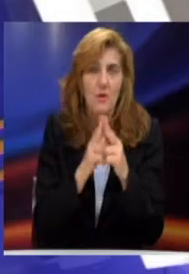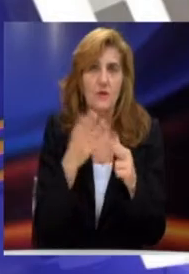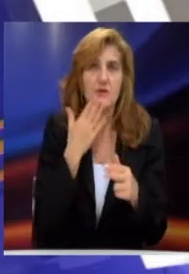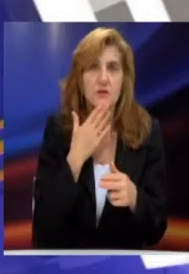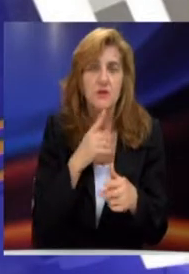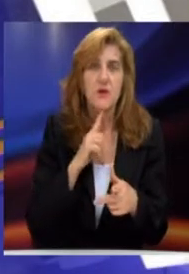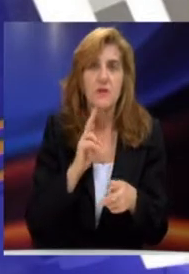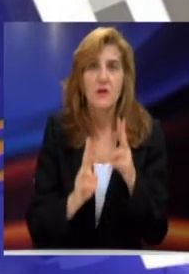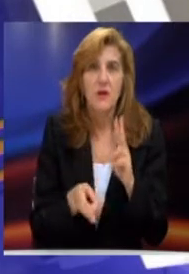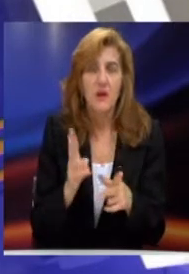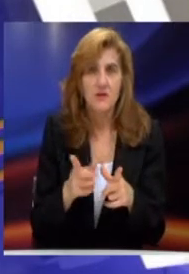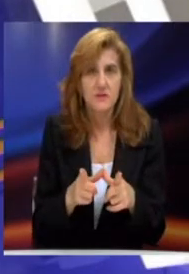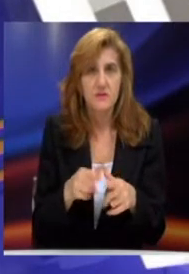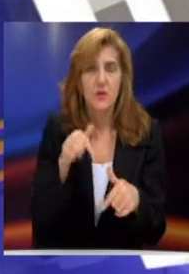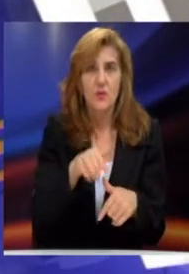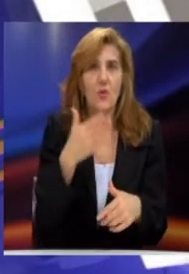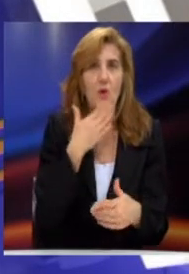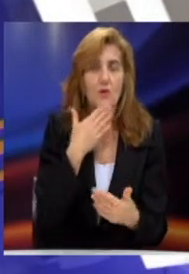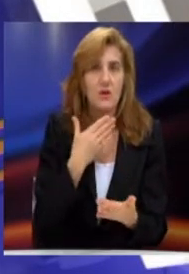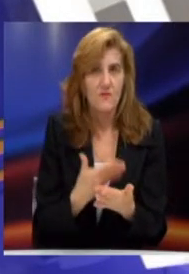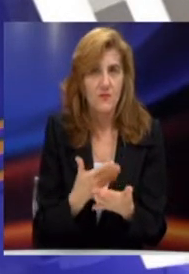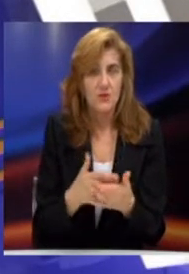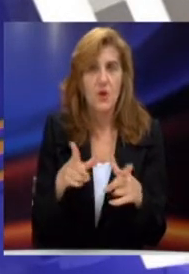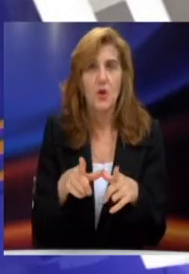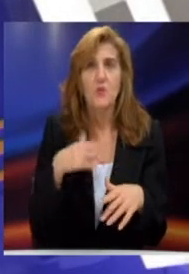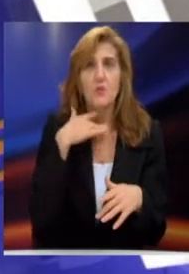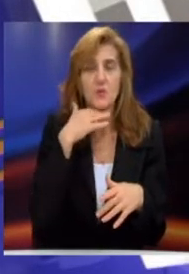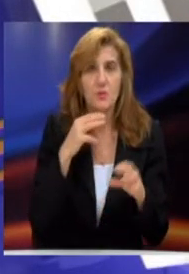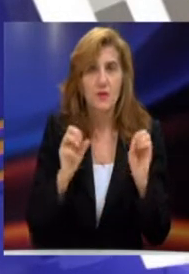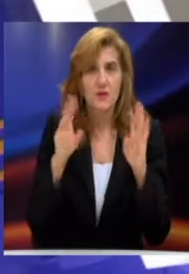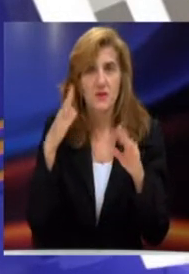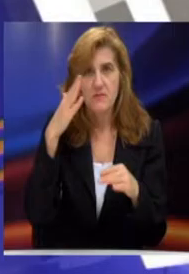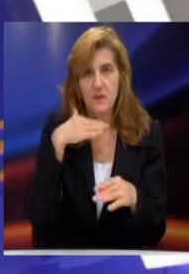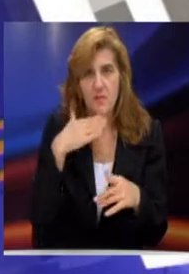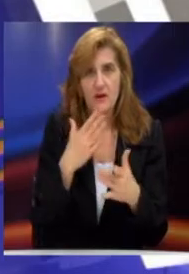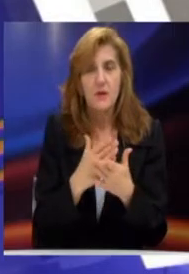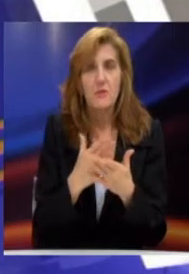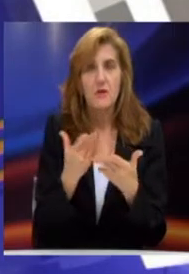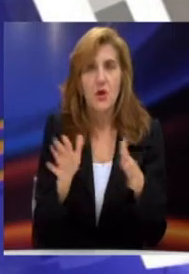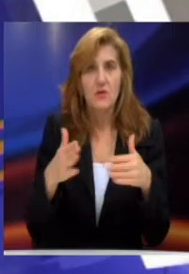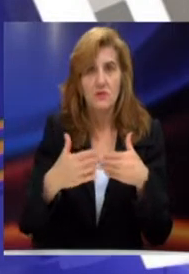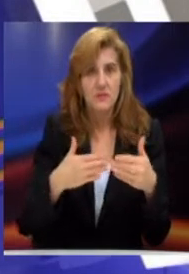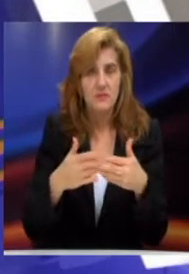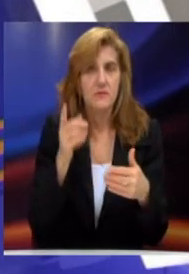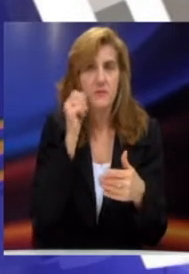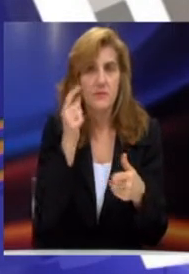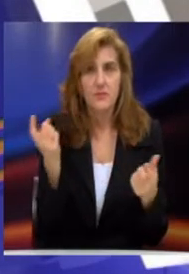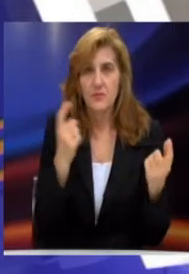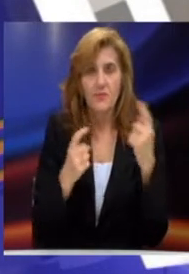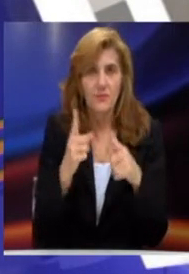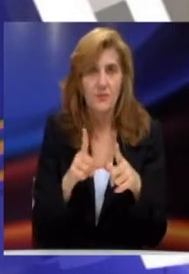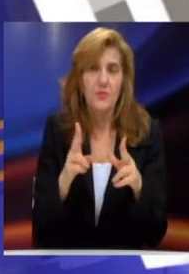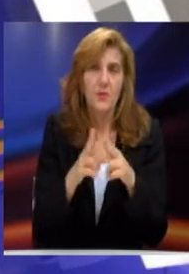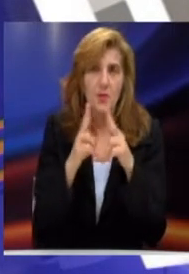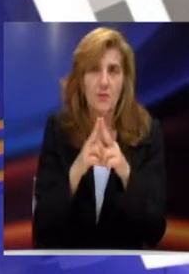sa školom i učiteljima, u osnovnoj školi Jovan Jovanović Zmaj u subotu 19. marta organizuju otvorena vrata, kada će roditelji moći